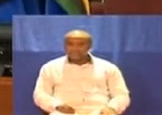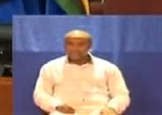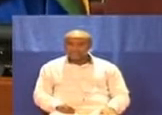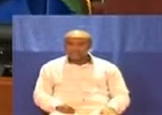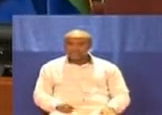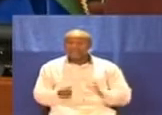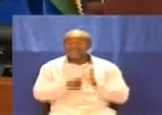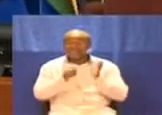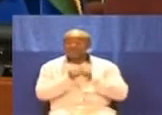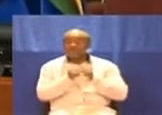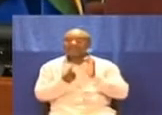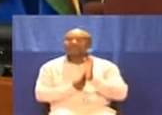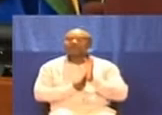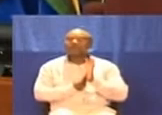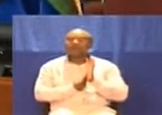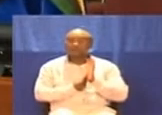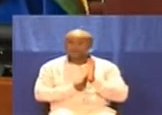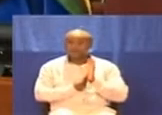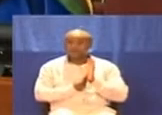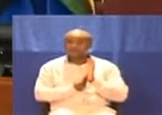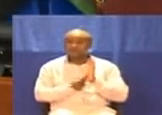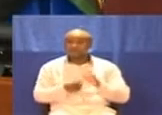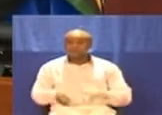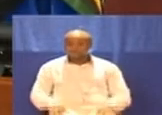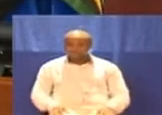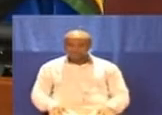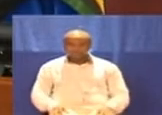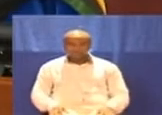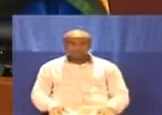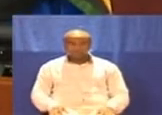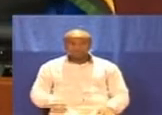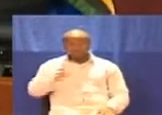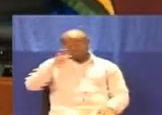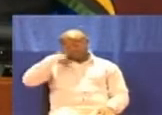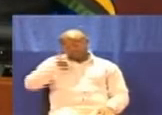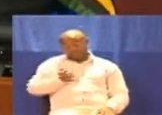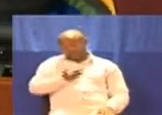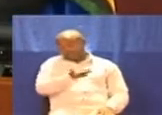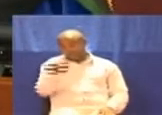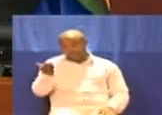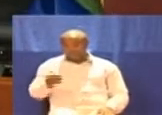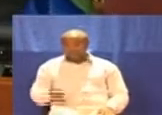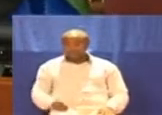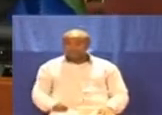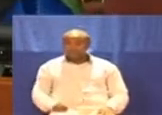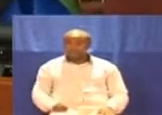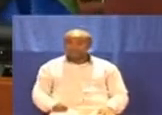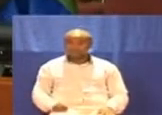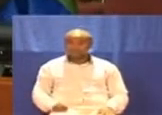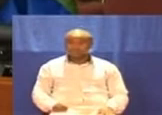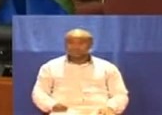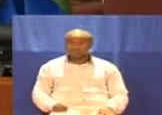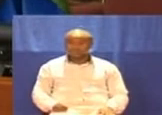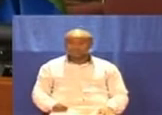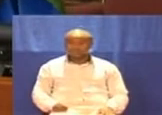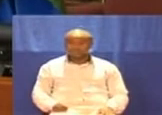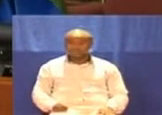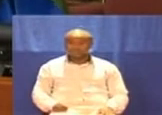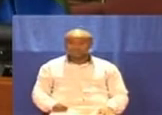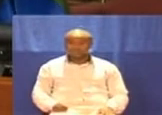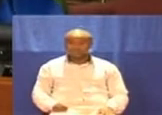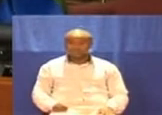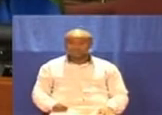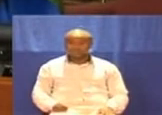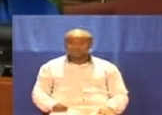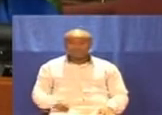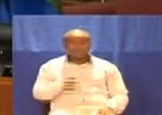Tarehe 16. Kwa hiyo baada ya hapo nilikusha kuahidi kabla kwamba kila mtu